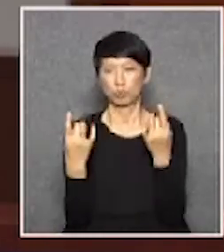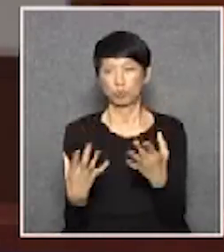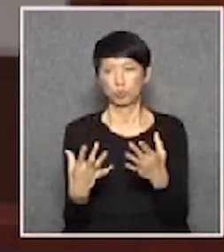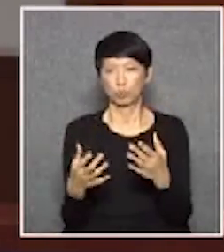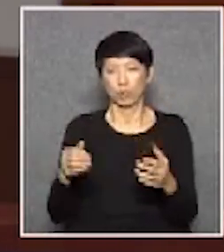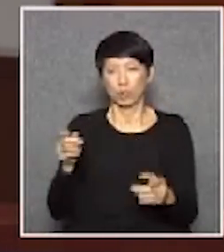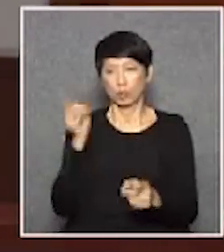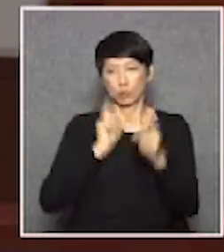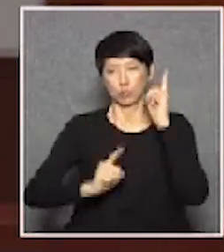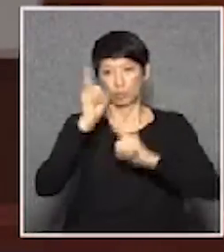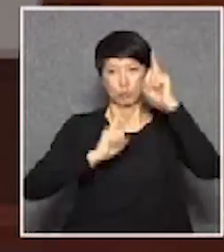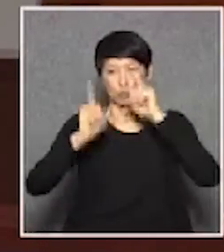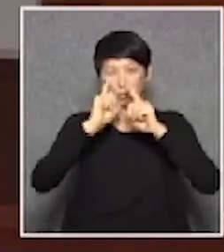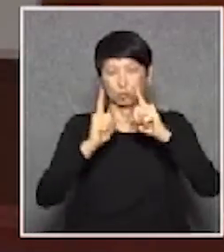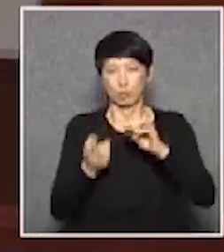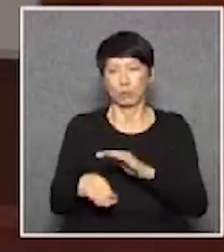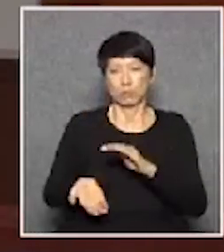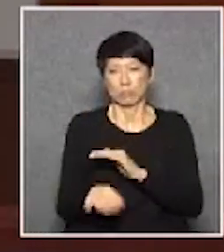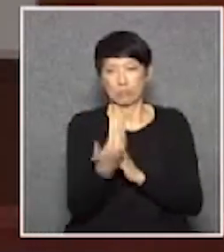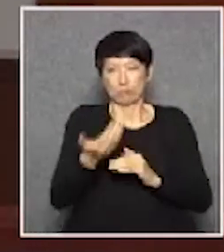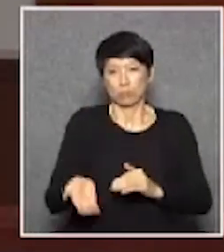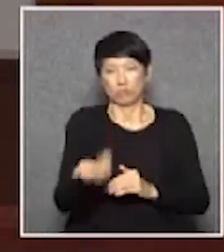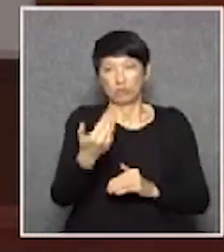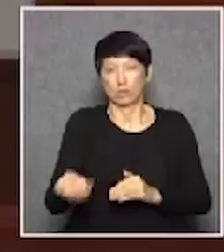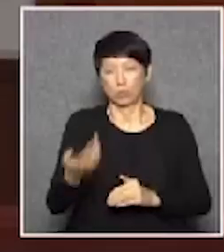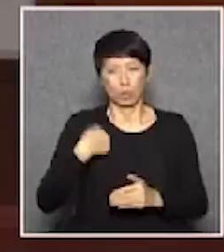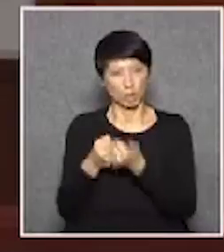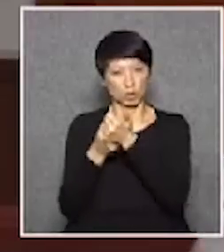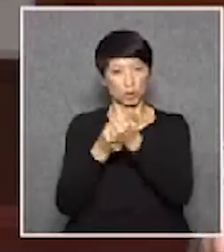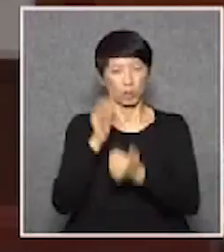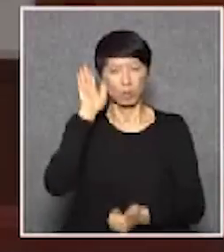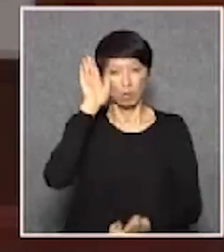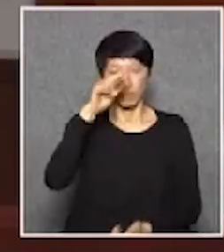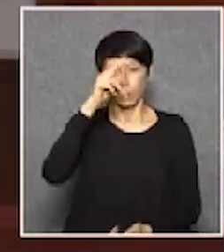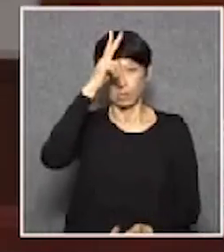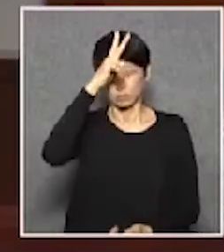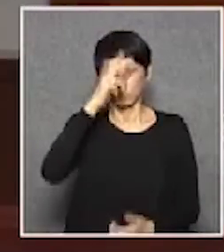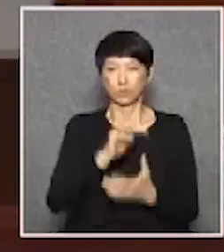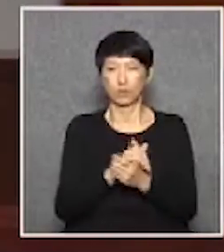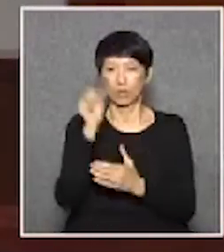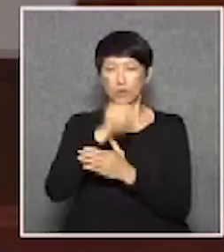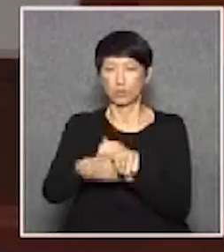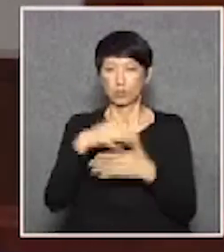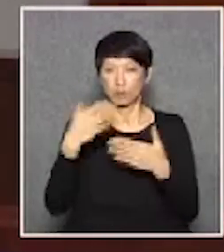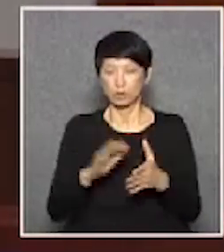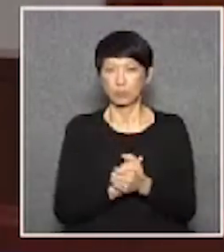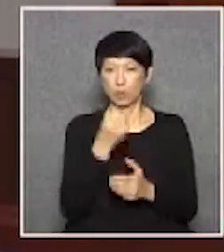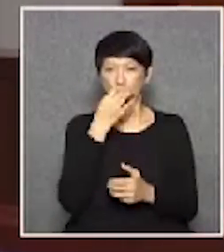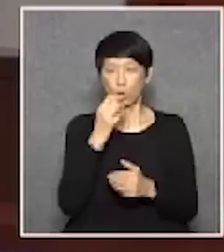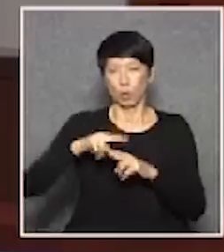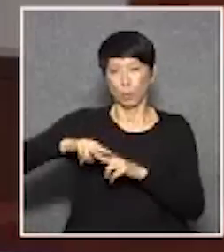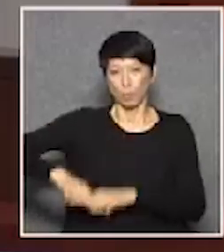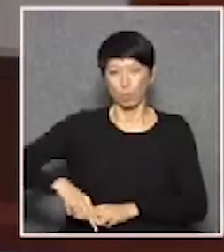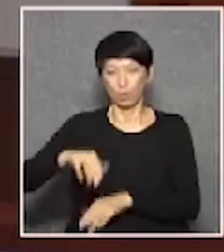发，我们当然会支持，是吧？希望特区政府议案通过之后，能够明白香港人保留郊野公园的